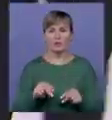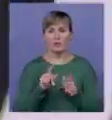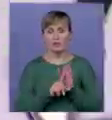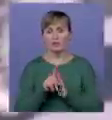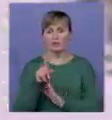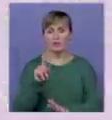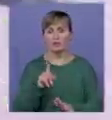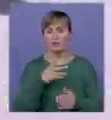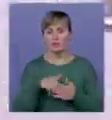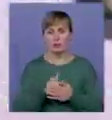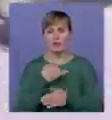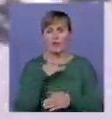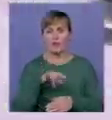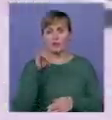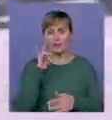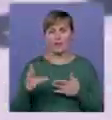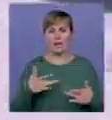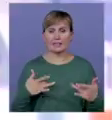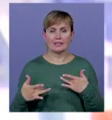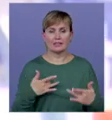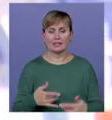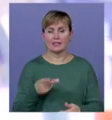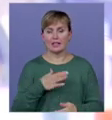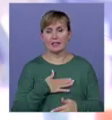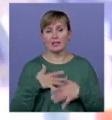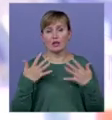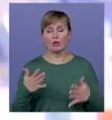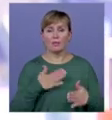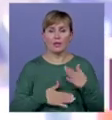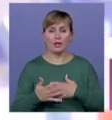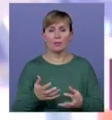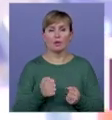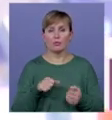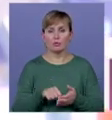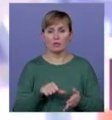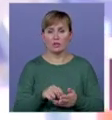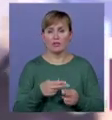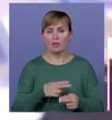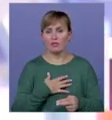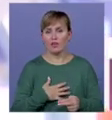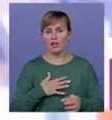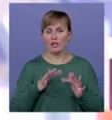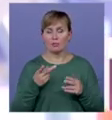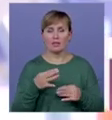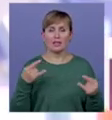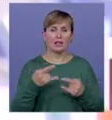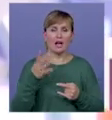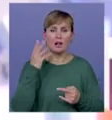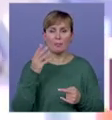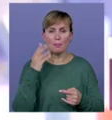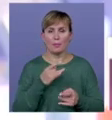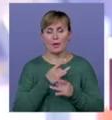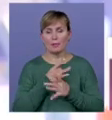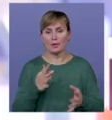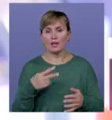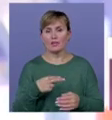эксклюзивный дебют нового казахстанского артиста. Для нас огромная радость принимать участие в этом важном событии для телеканала «Алматы» в